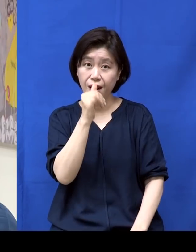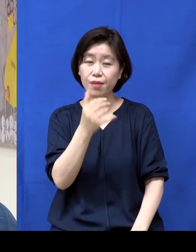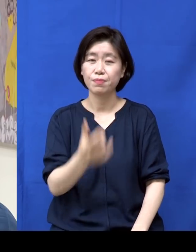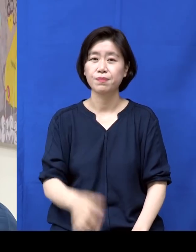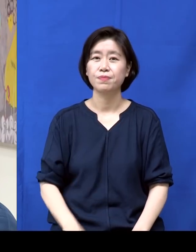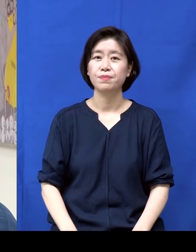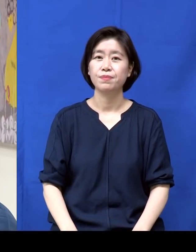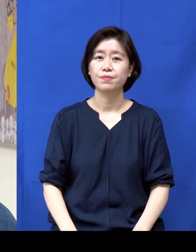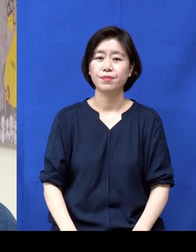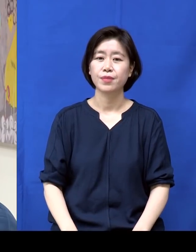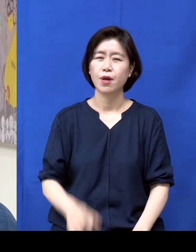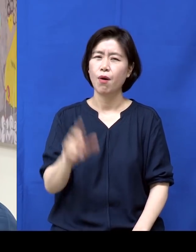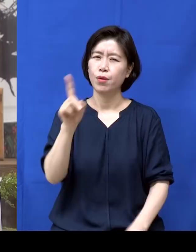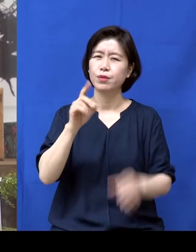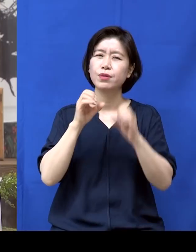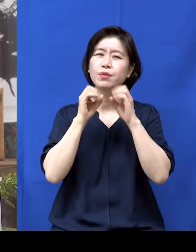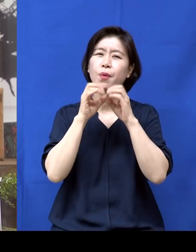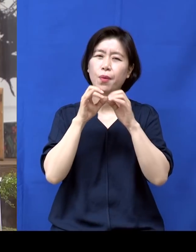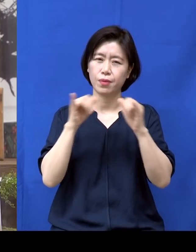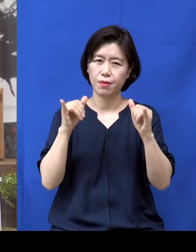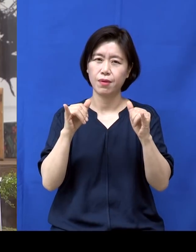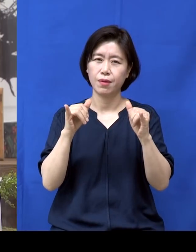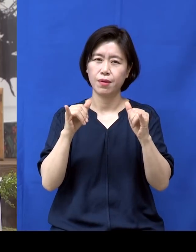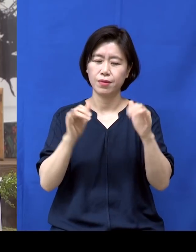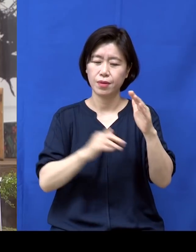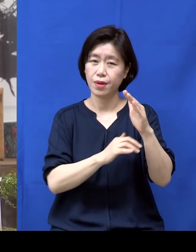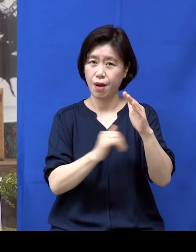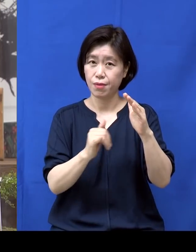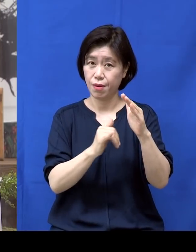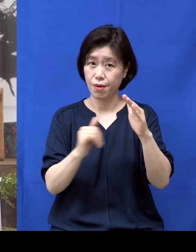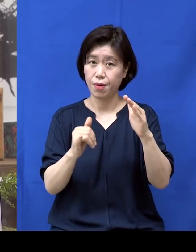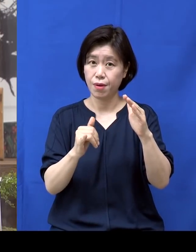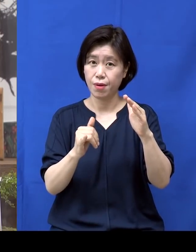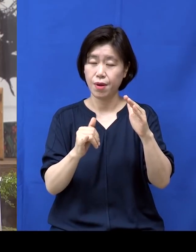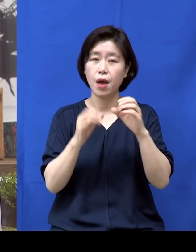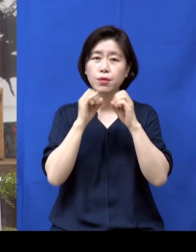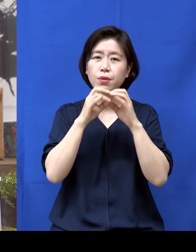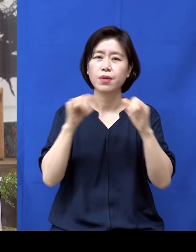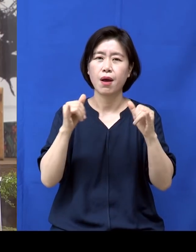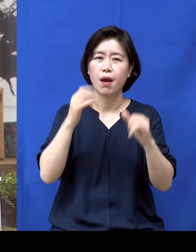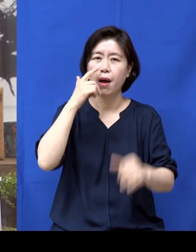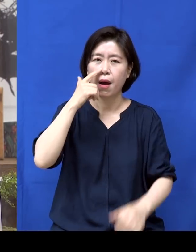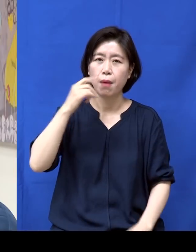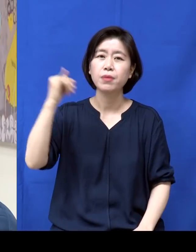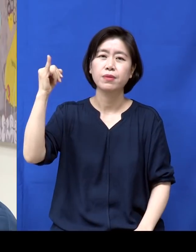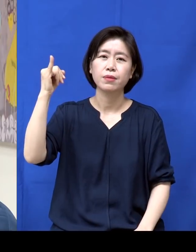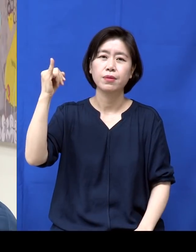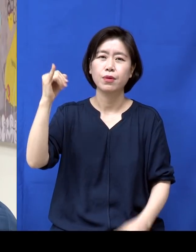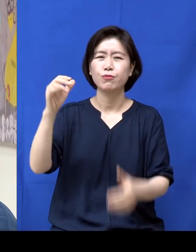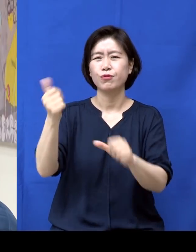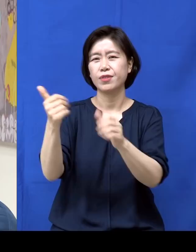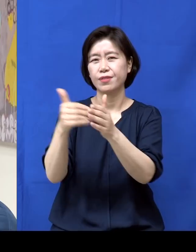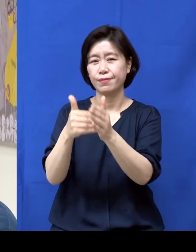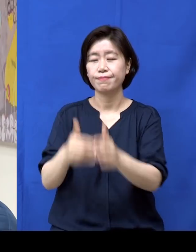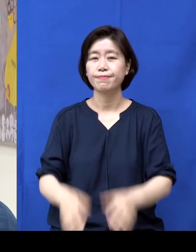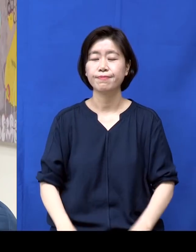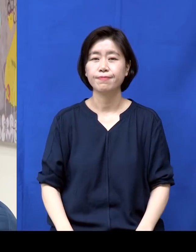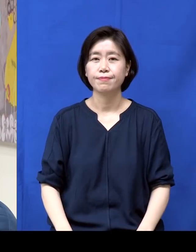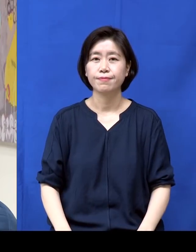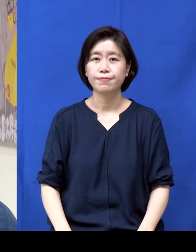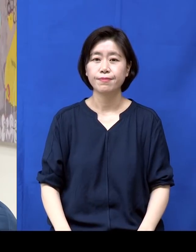네. 선교사님 가정이었어요. 아, 예. 선교사님의 어머니가 돌아가셨는데 아까